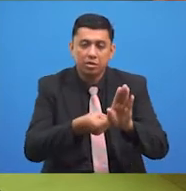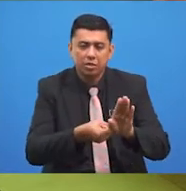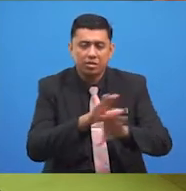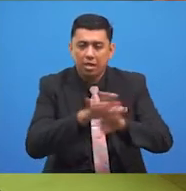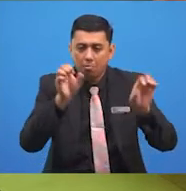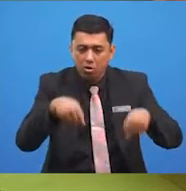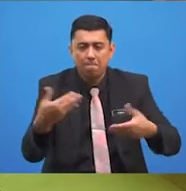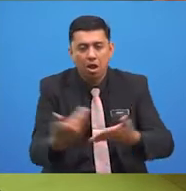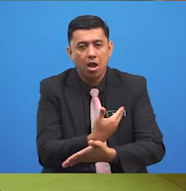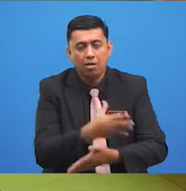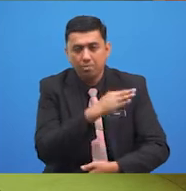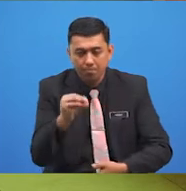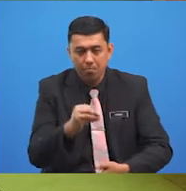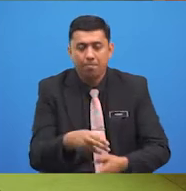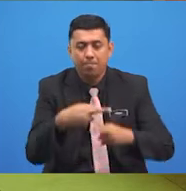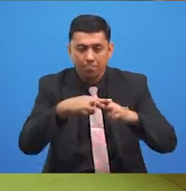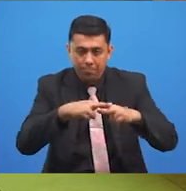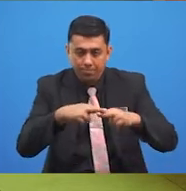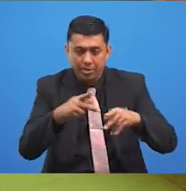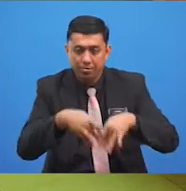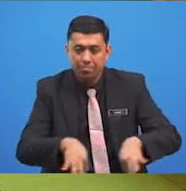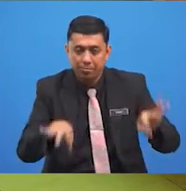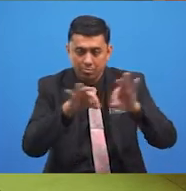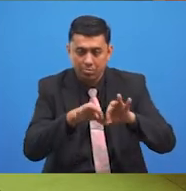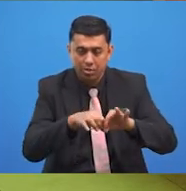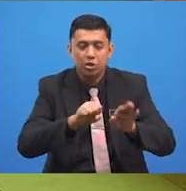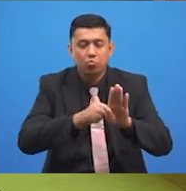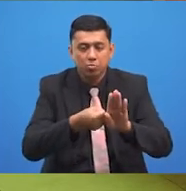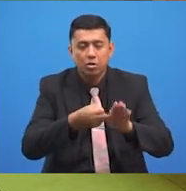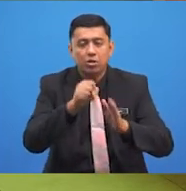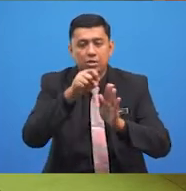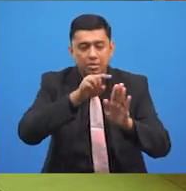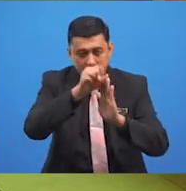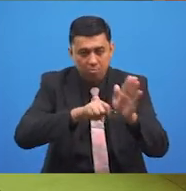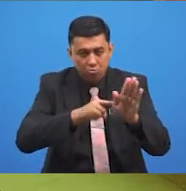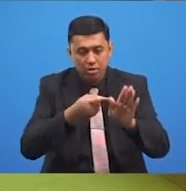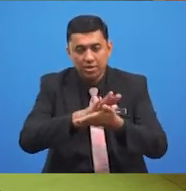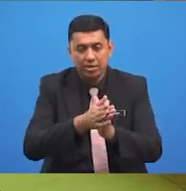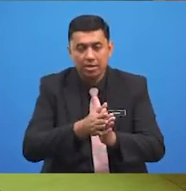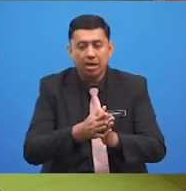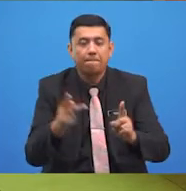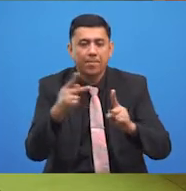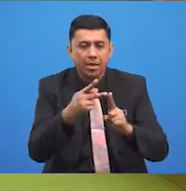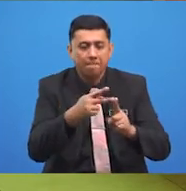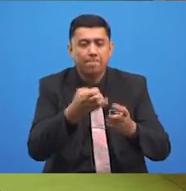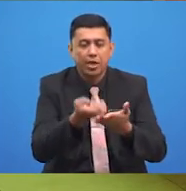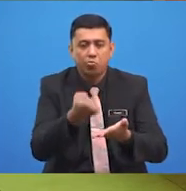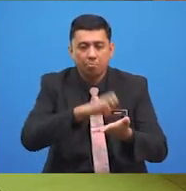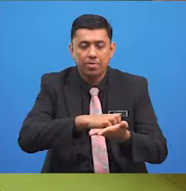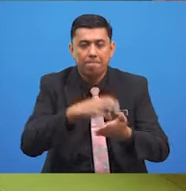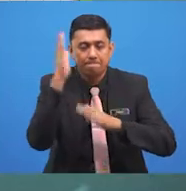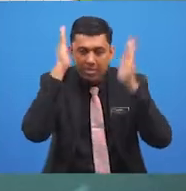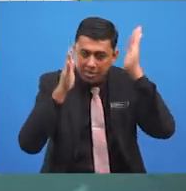tidak boleh baharu dan merumuskan kepentingan sumber semula jadi dalam pembangunan ekonomi di Malaysia.